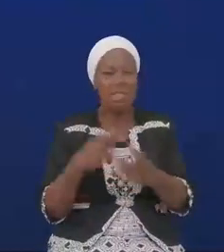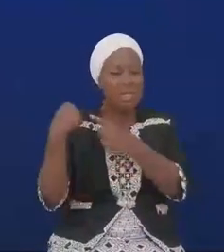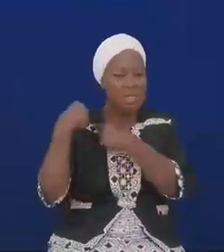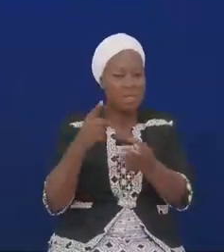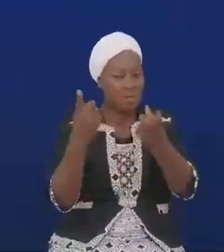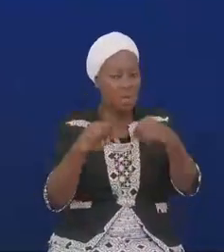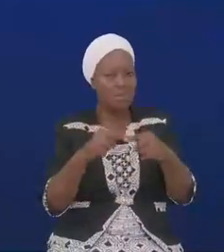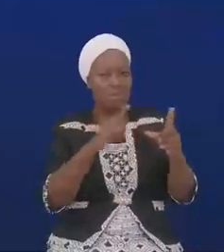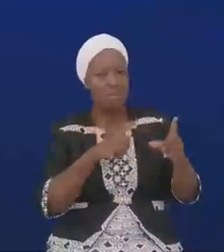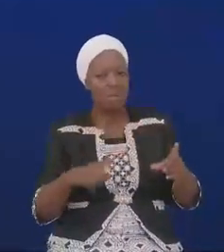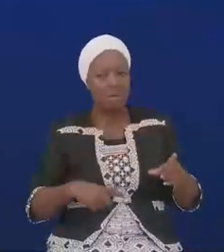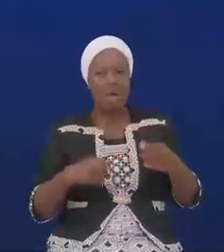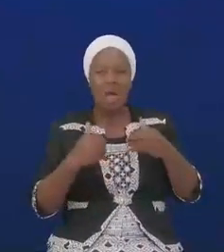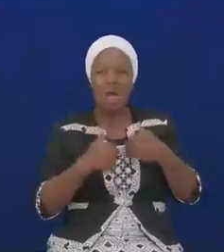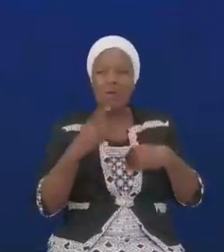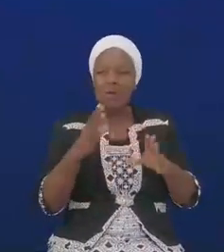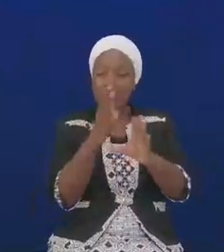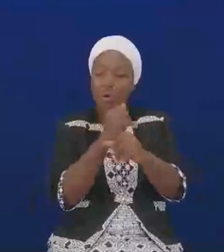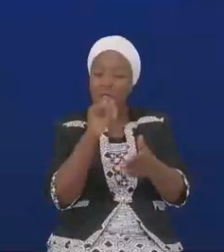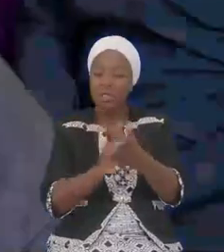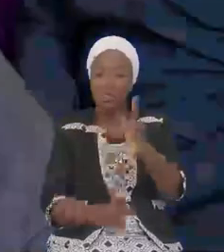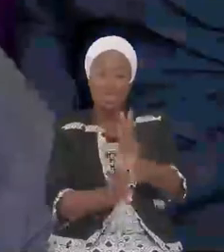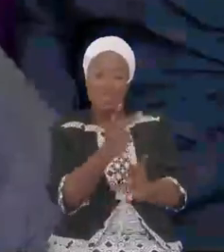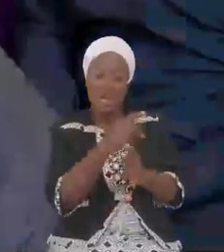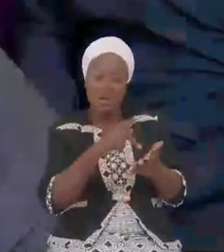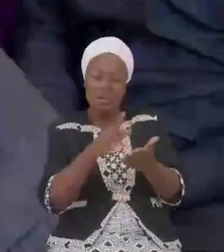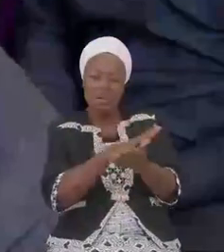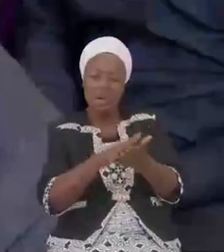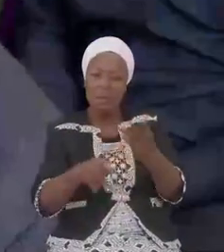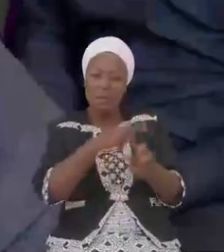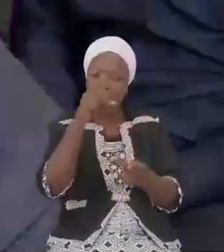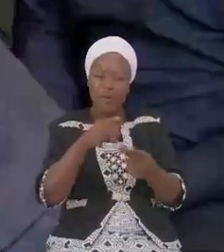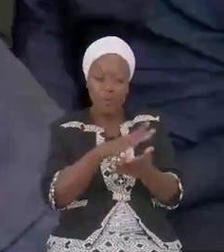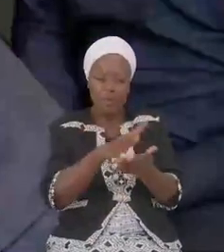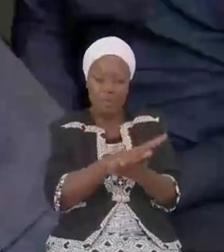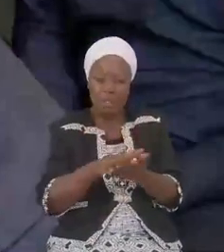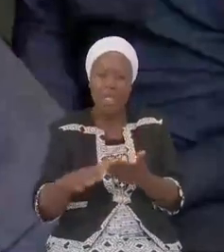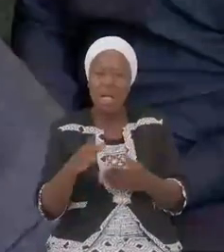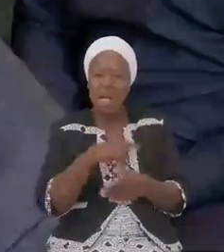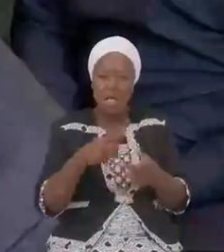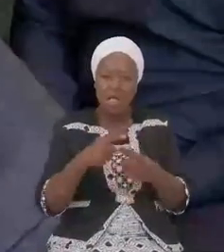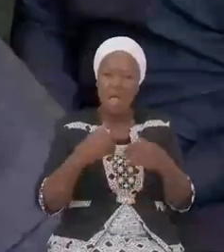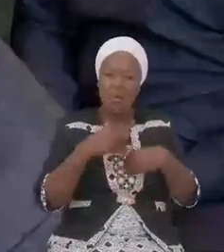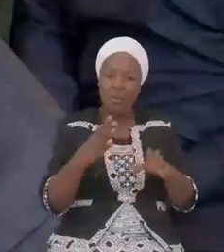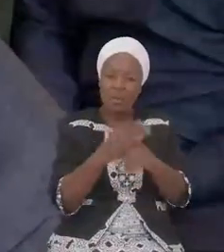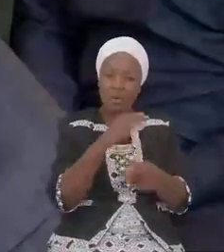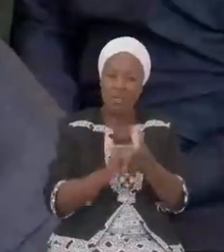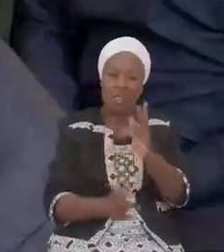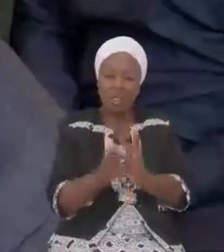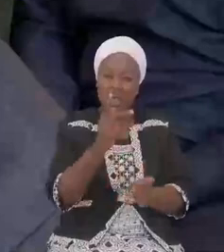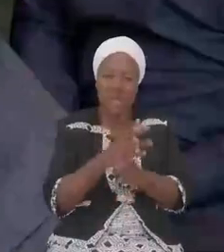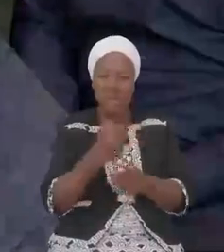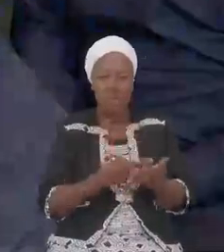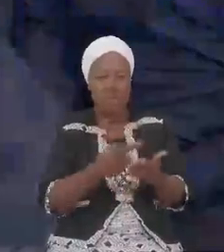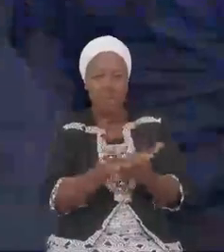Seigneur, as-tu reçu cette pureté, la pureté parfaite? As-tu reçu ce type